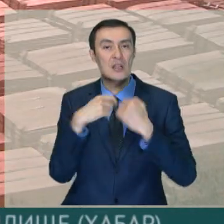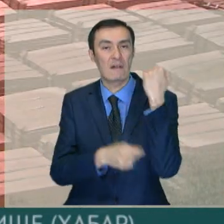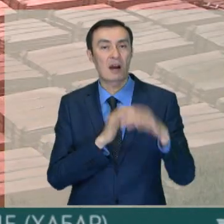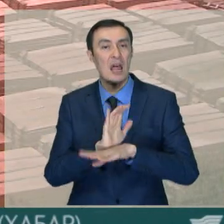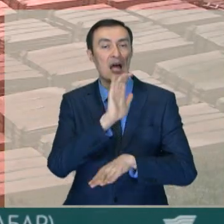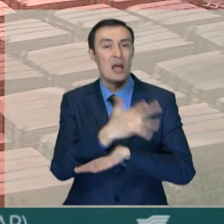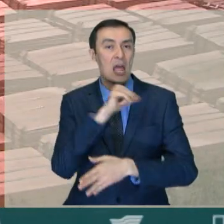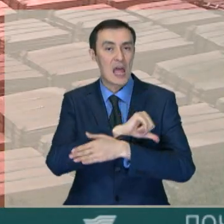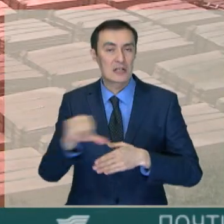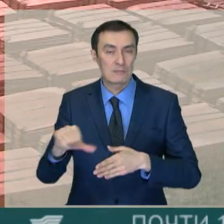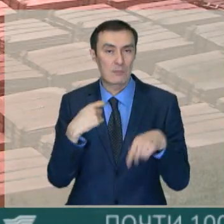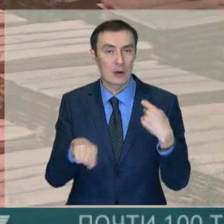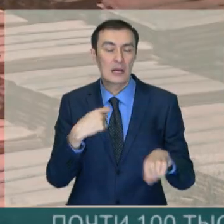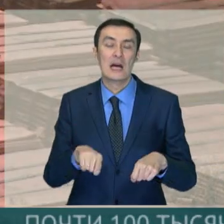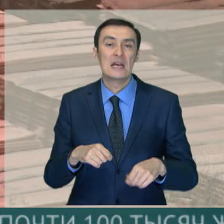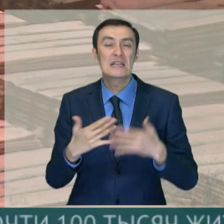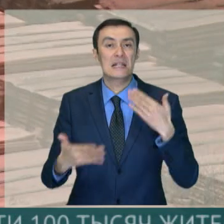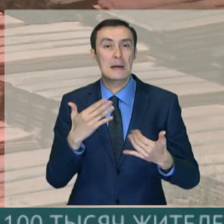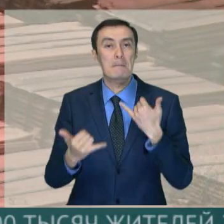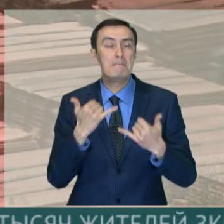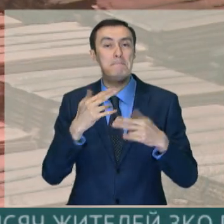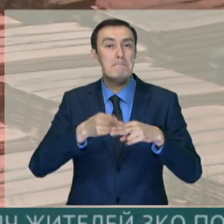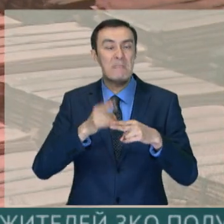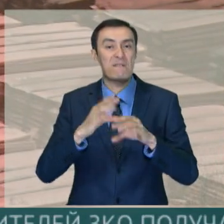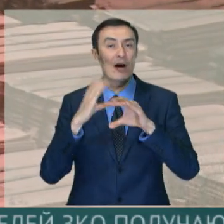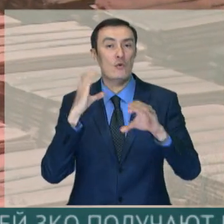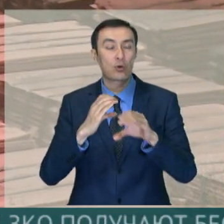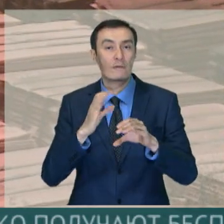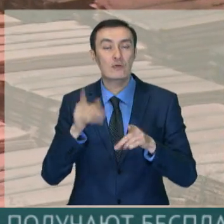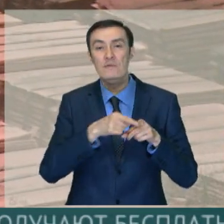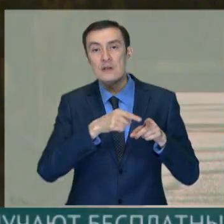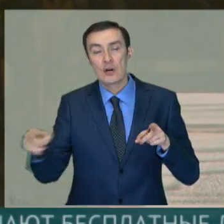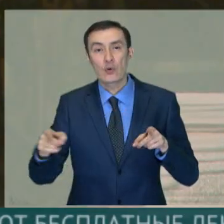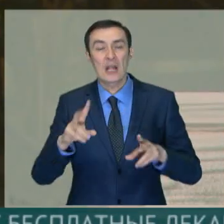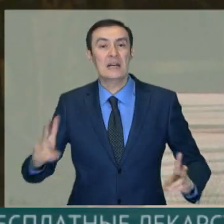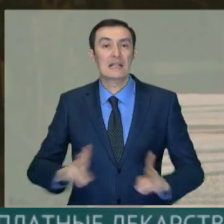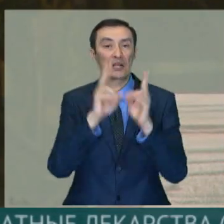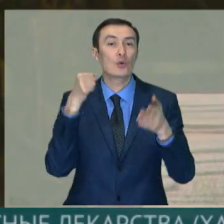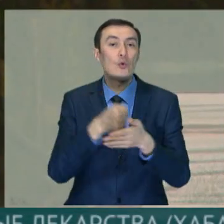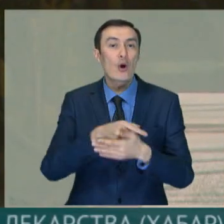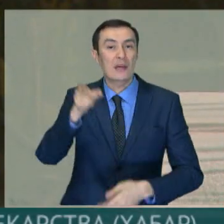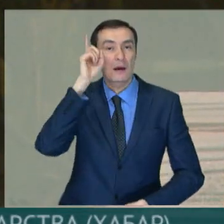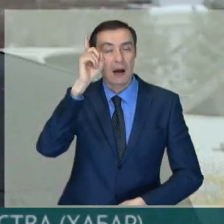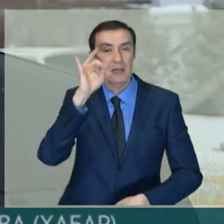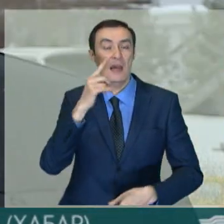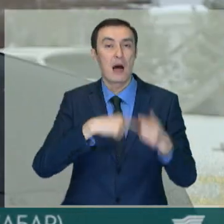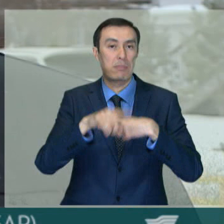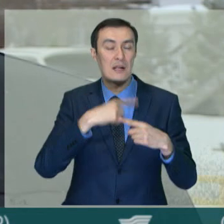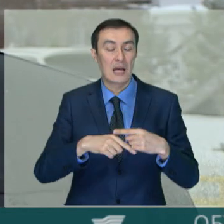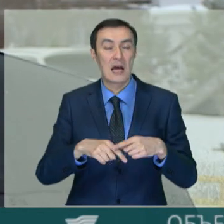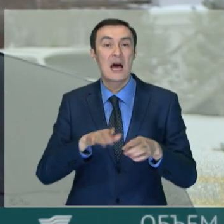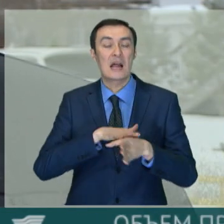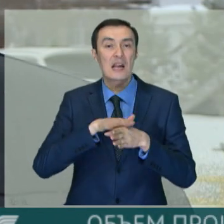на экспорт. Если всю произведенную медь погрузить в вагоны, то состав растянется от Астаны до Берлина и обратно.